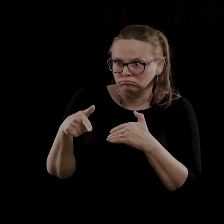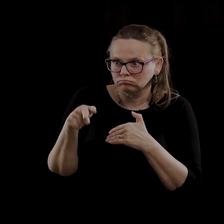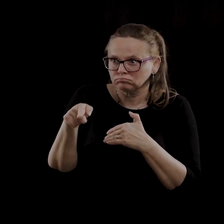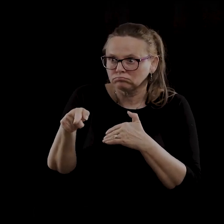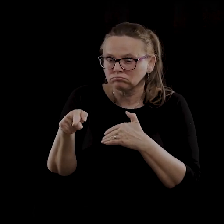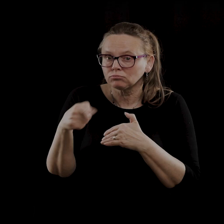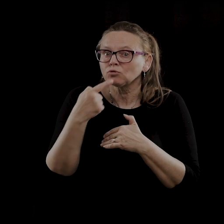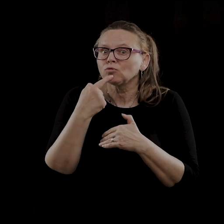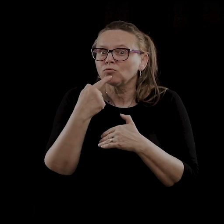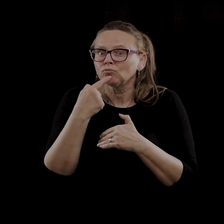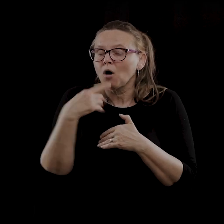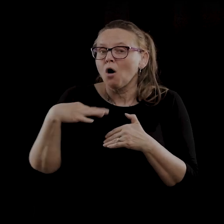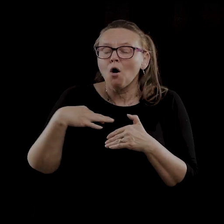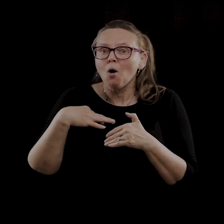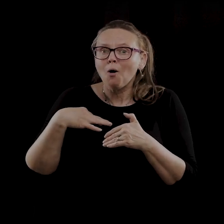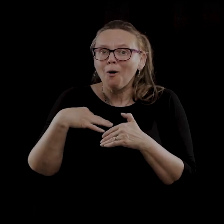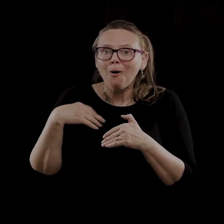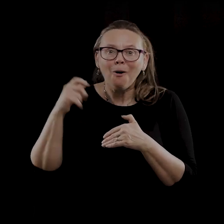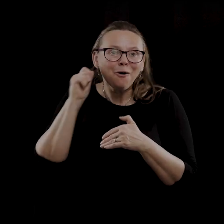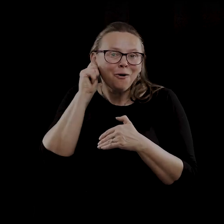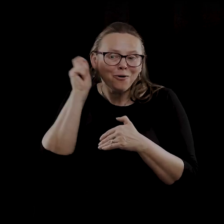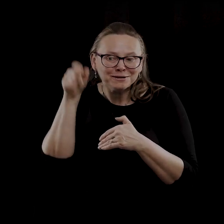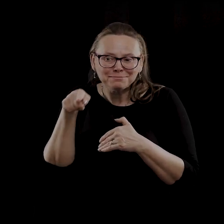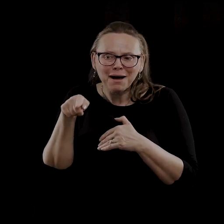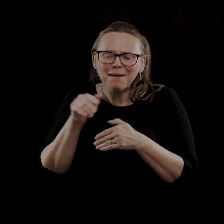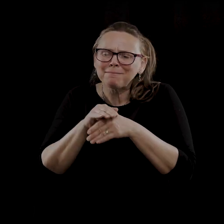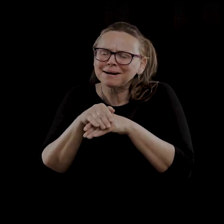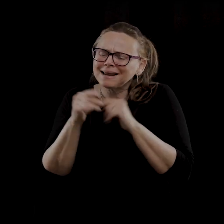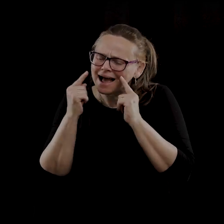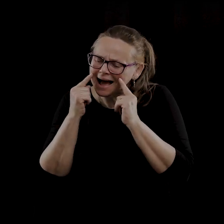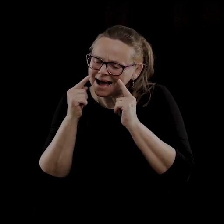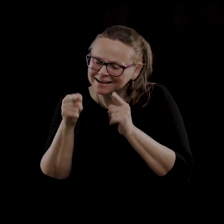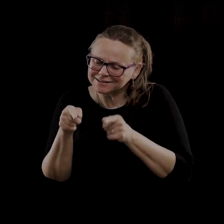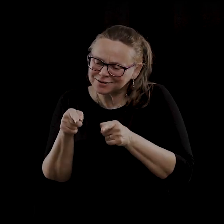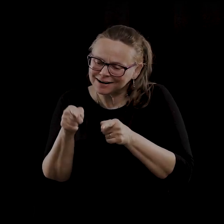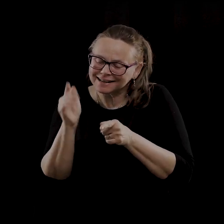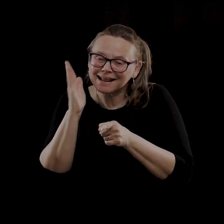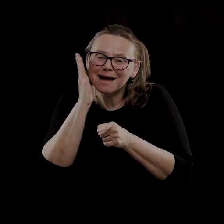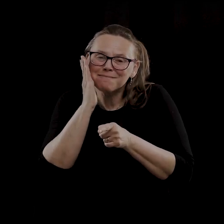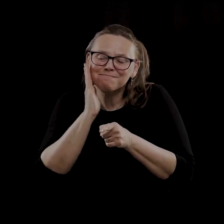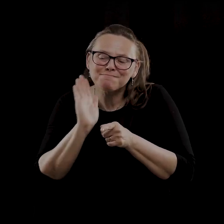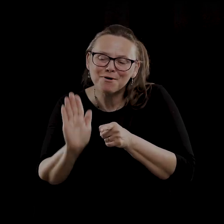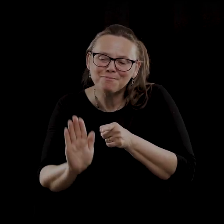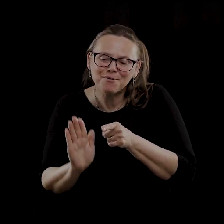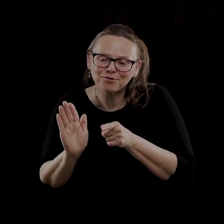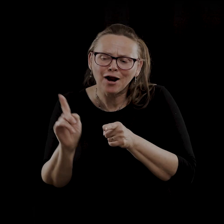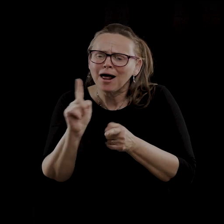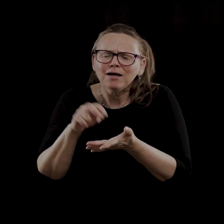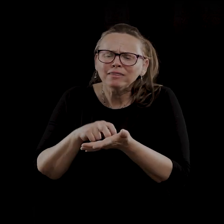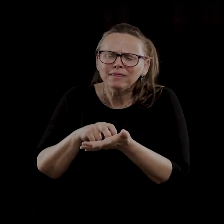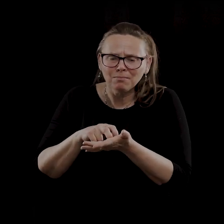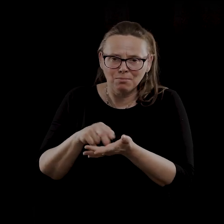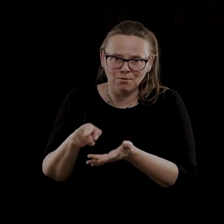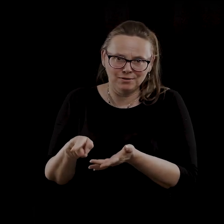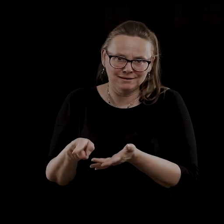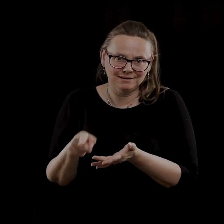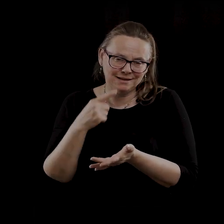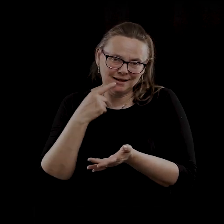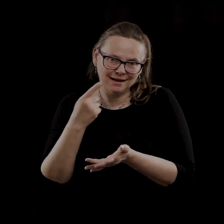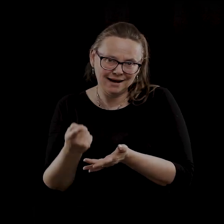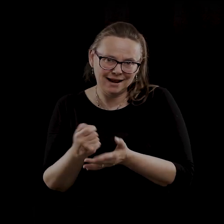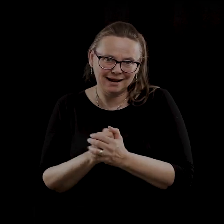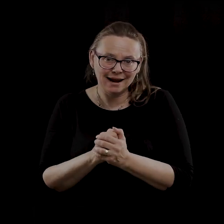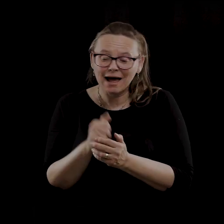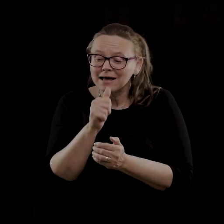Gospa, ki ga je prijazno gledala in ga pobožala. Ne boj se, je rekla,